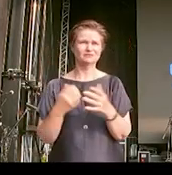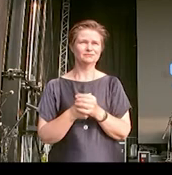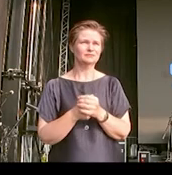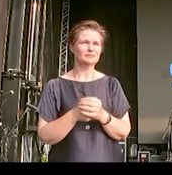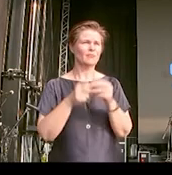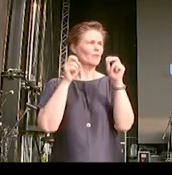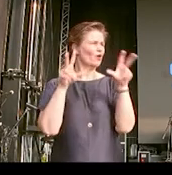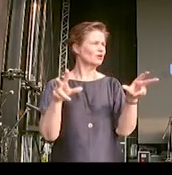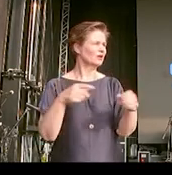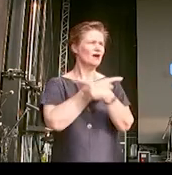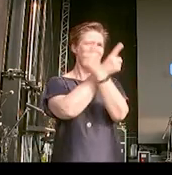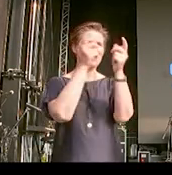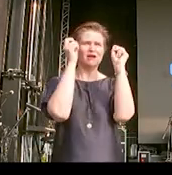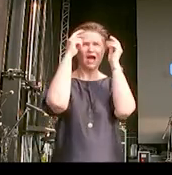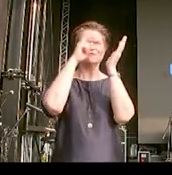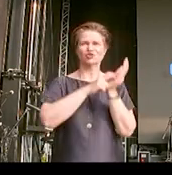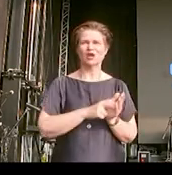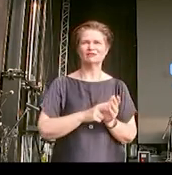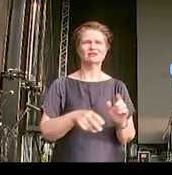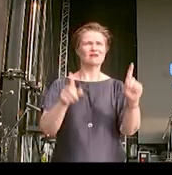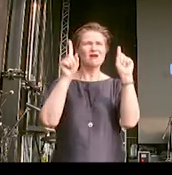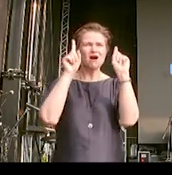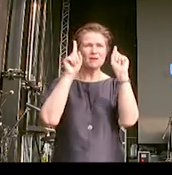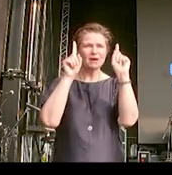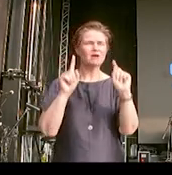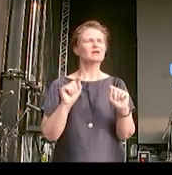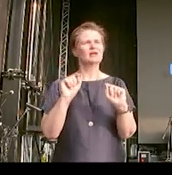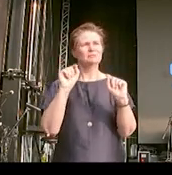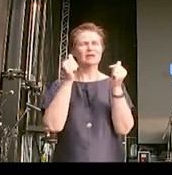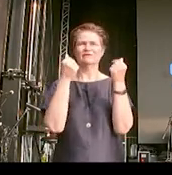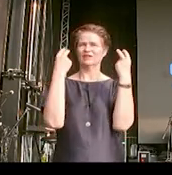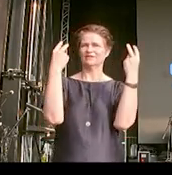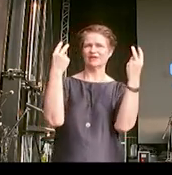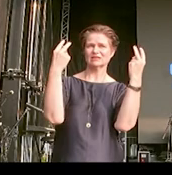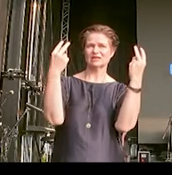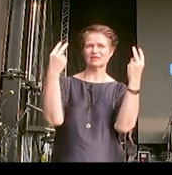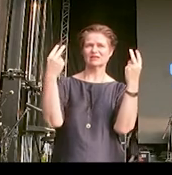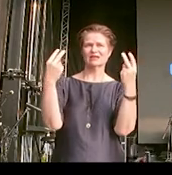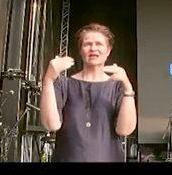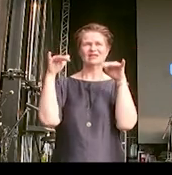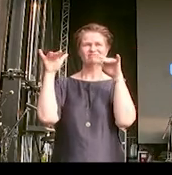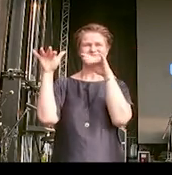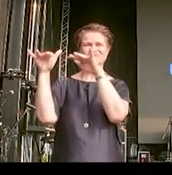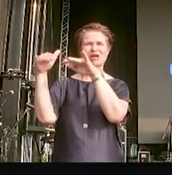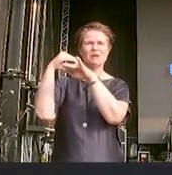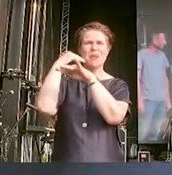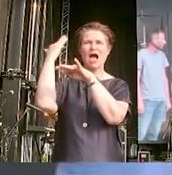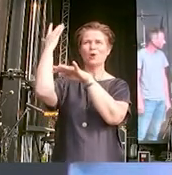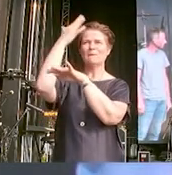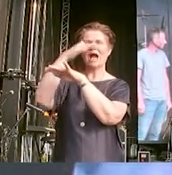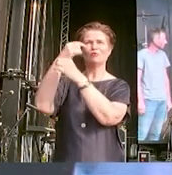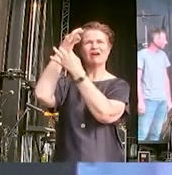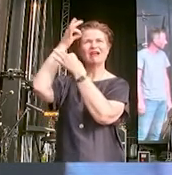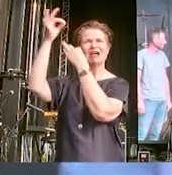Okay, das seid ihr alle dafür. Aber das Wichtigste ist, dass dieser blau-braune Mob-Gedanke nicht